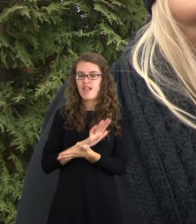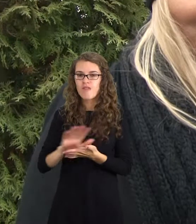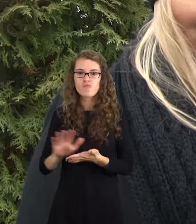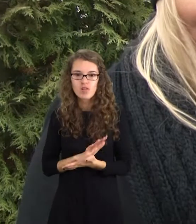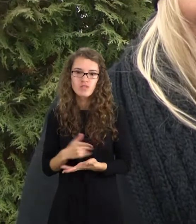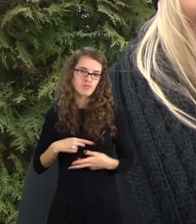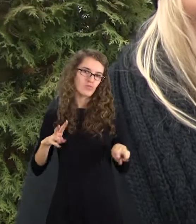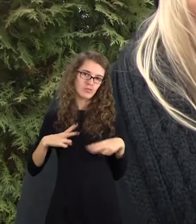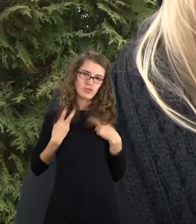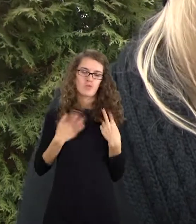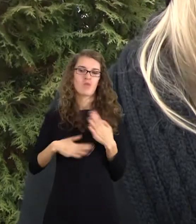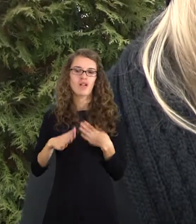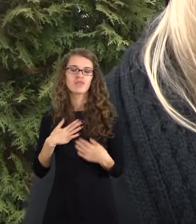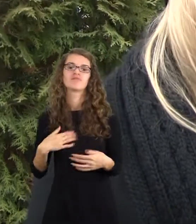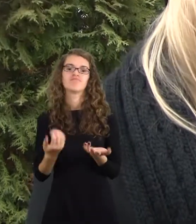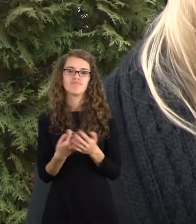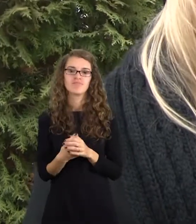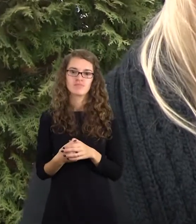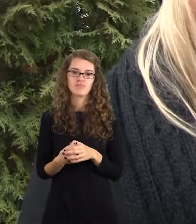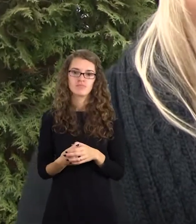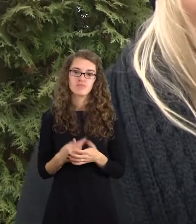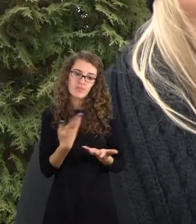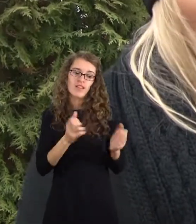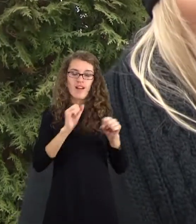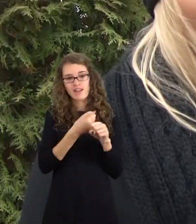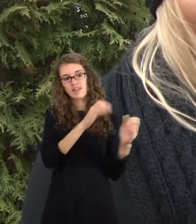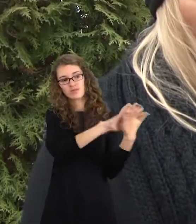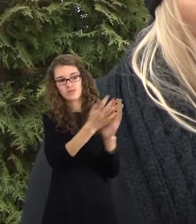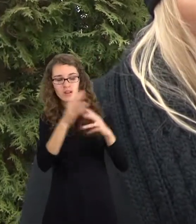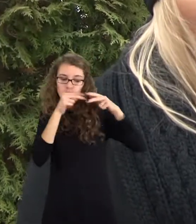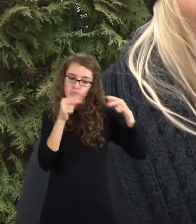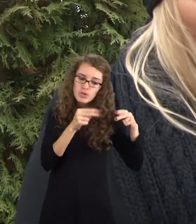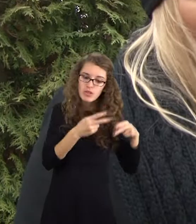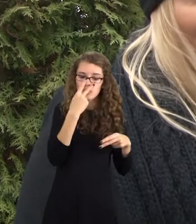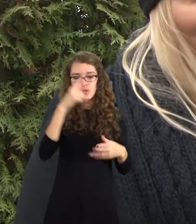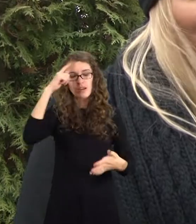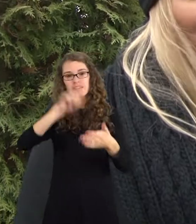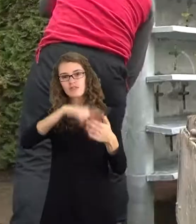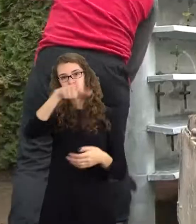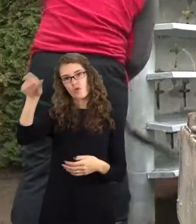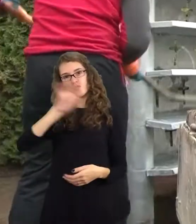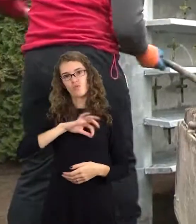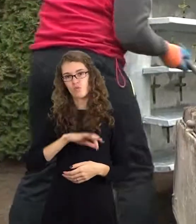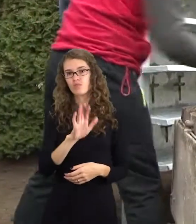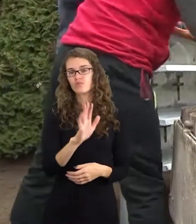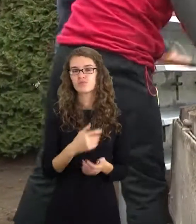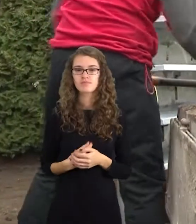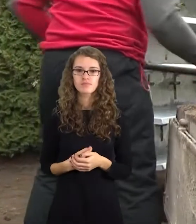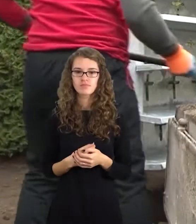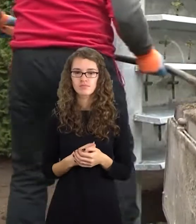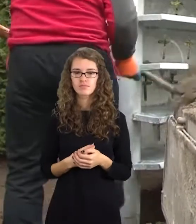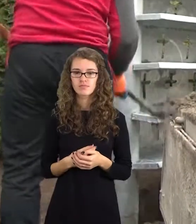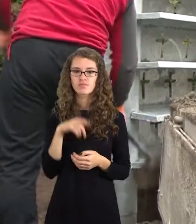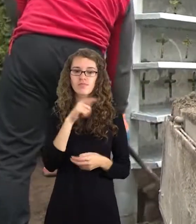yra labai malonu. Ir vėliko mums tik aptarnauti ir tikėtis, kad žmonės naudosis ir kad bus reikalinga. Tiek dizaineriai, tiek ir